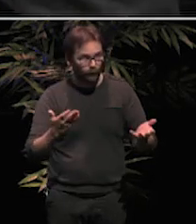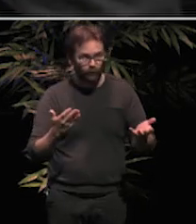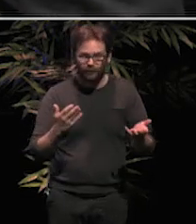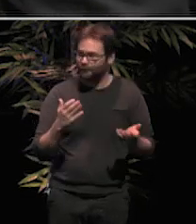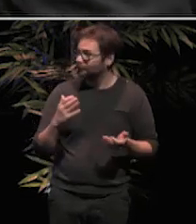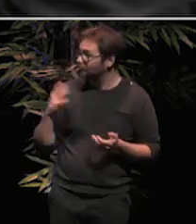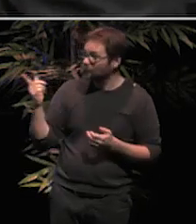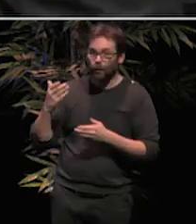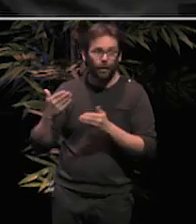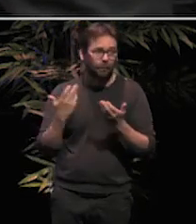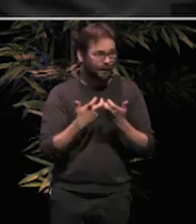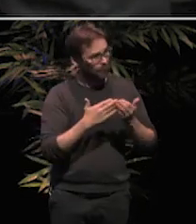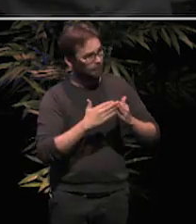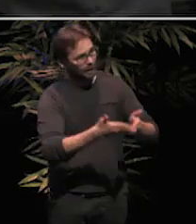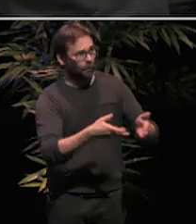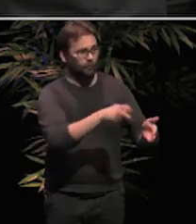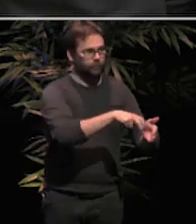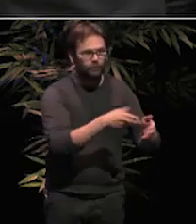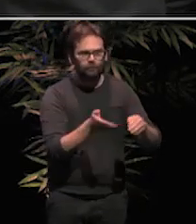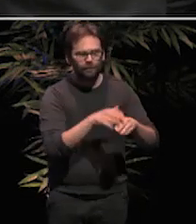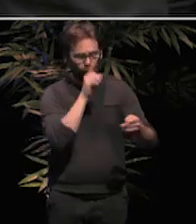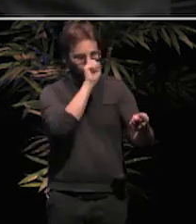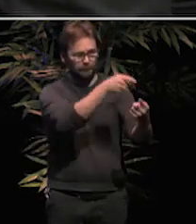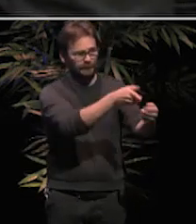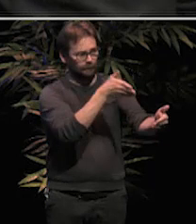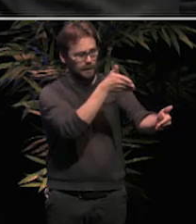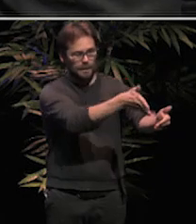coup t'es sur le bateau et qu'on a un cap, un objectif,